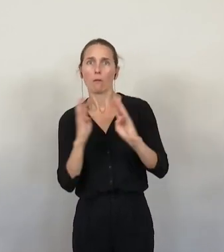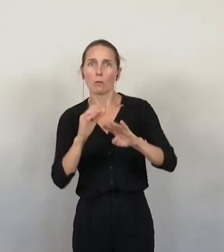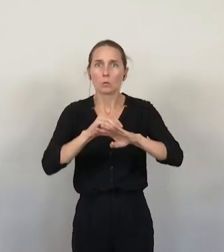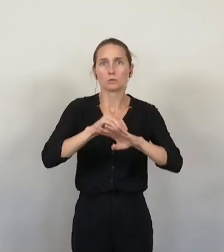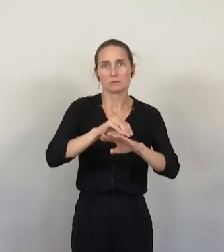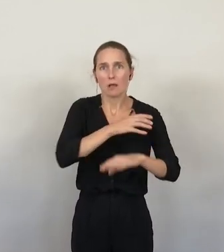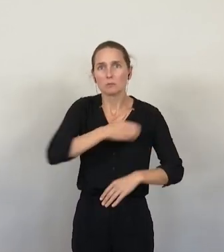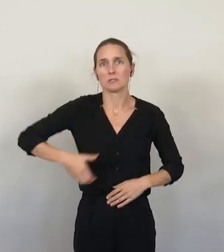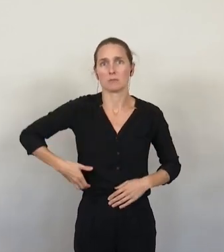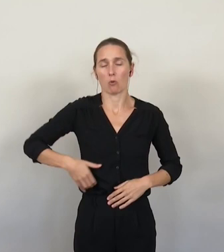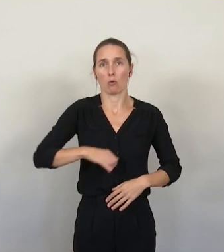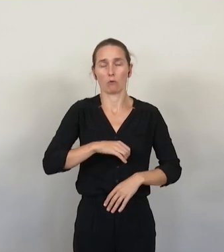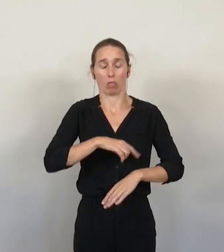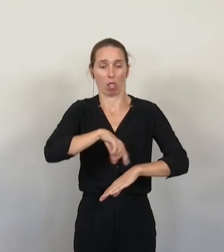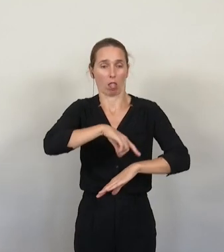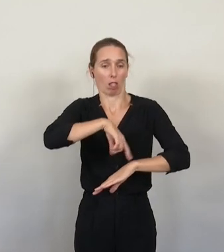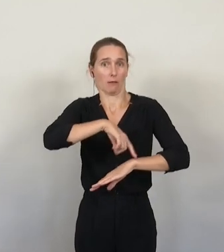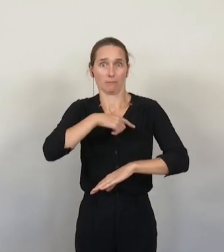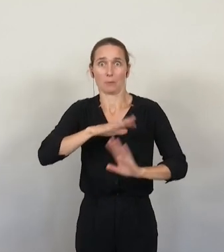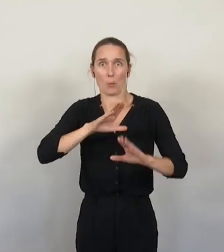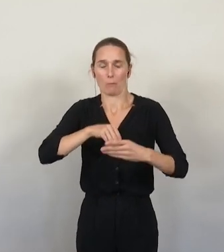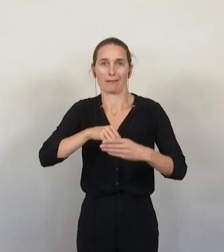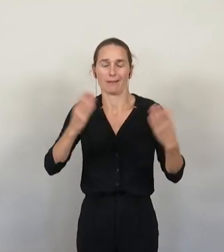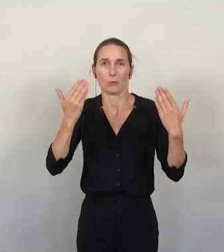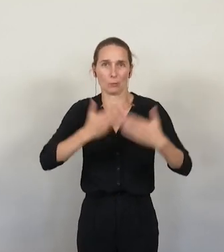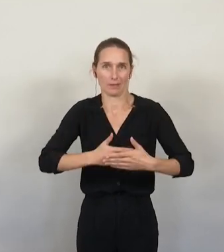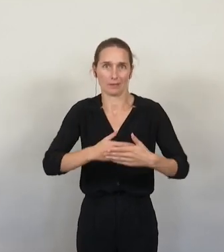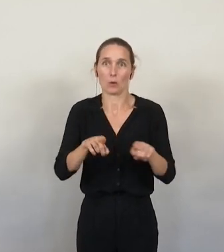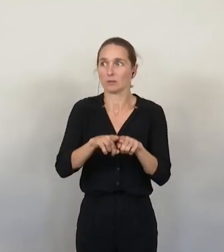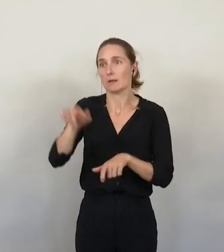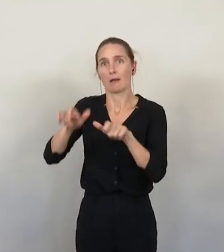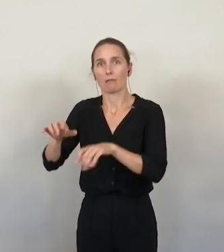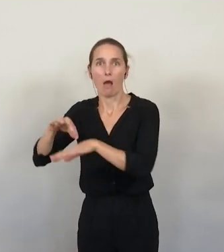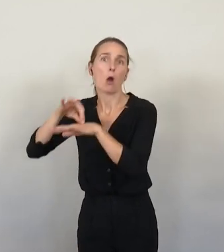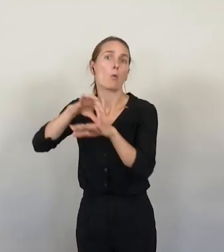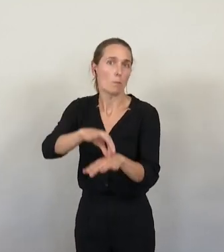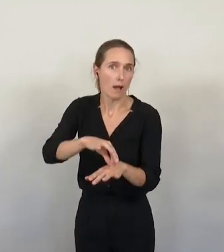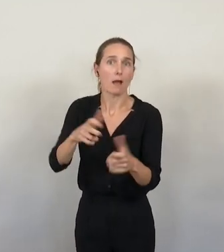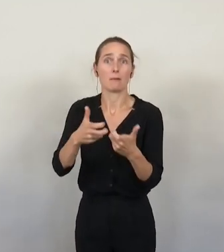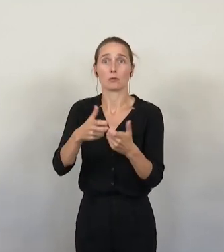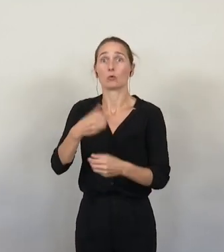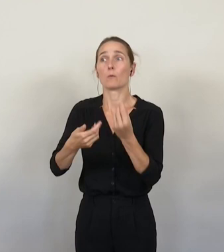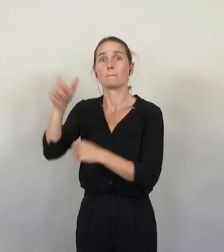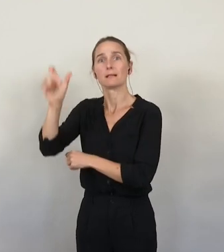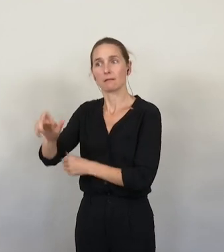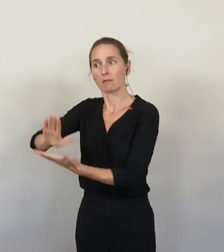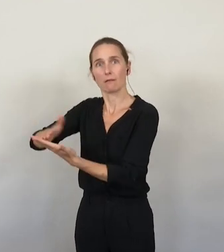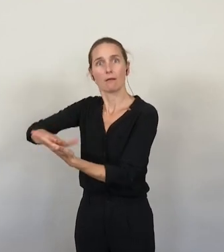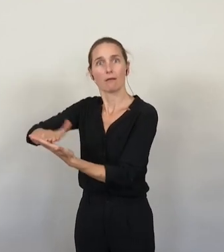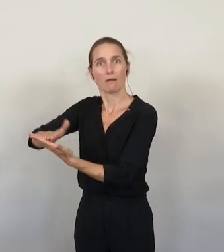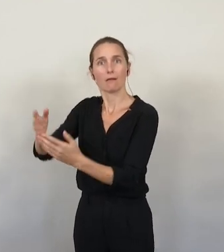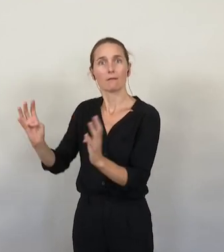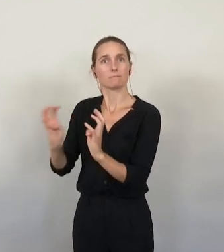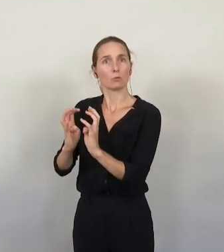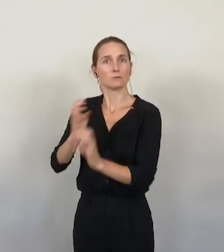heures avancées et également ceux qui les accompagnent comme ce qui assure la traduction du conseil